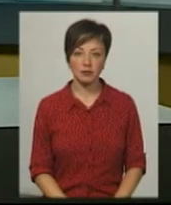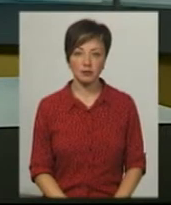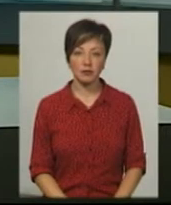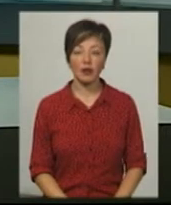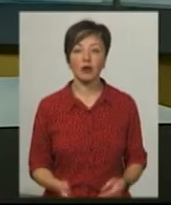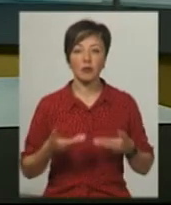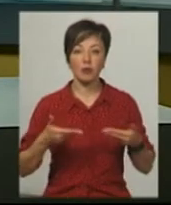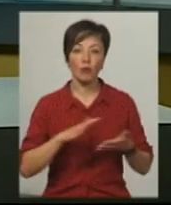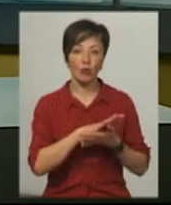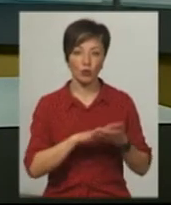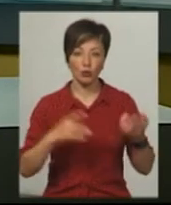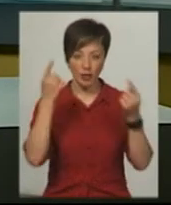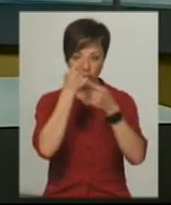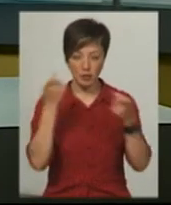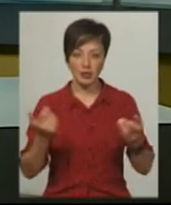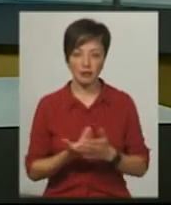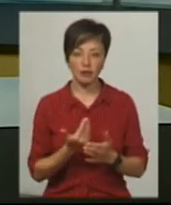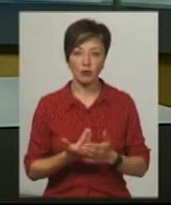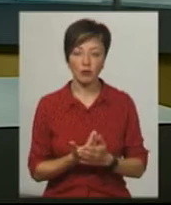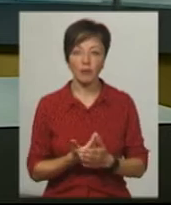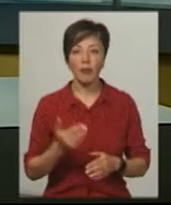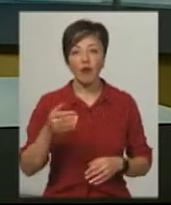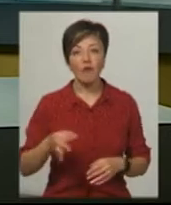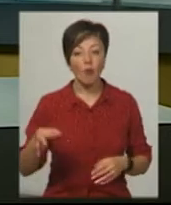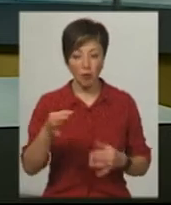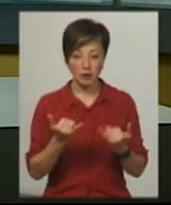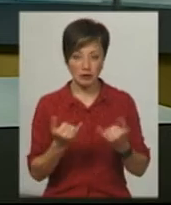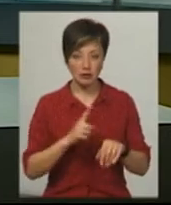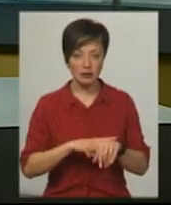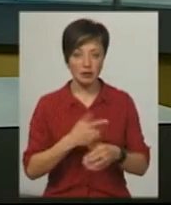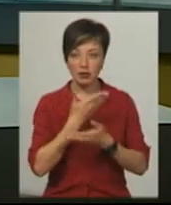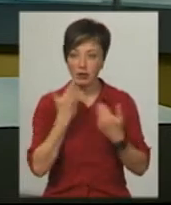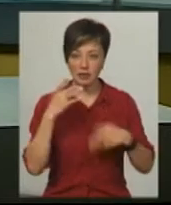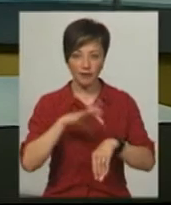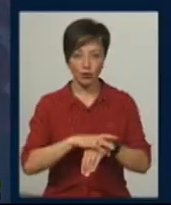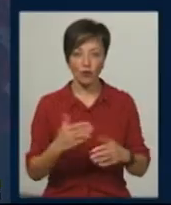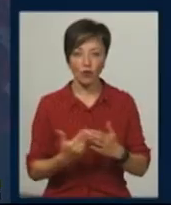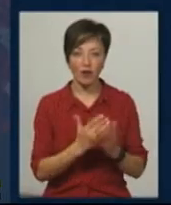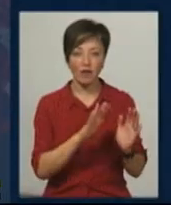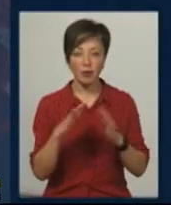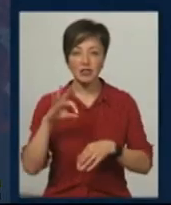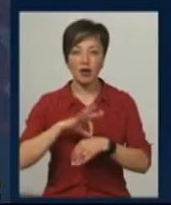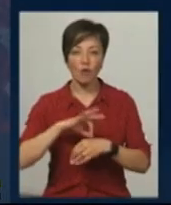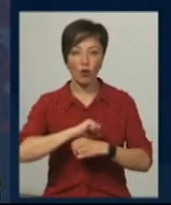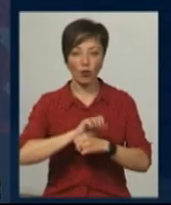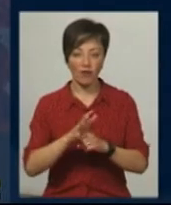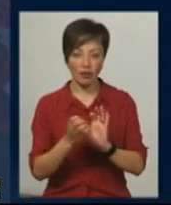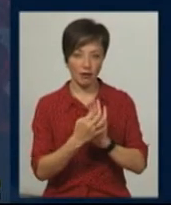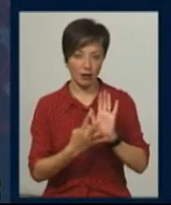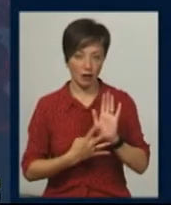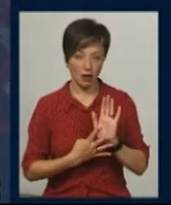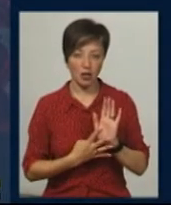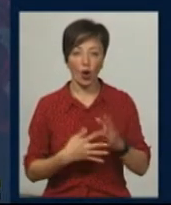Ми продовжимо наш інформаційний випуск. На Хмельниччині станом на цю годину не зафіксовано нових випадків захворювання на